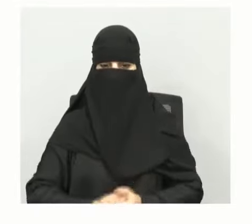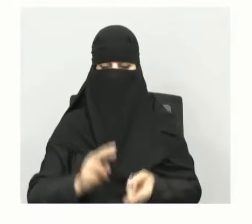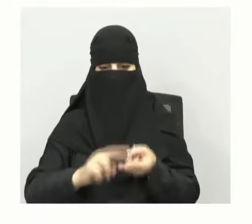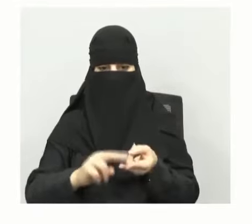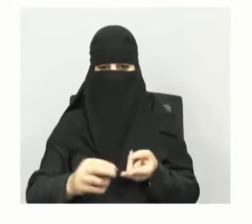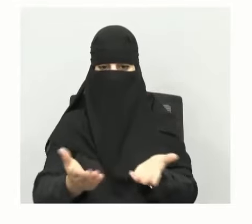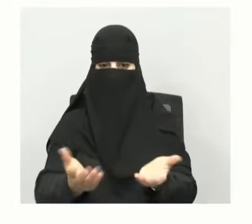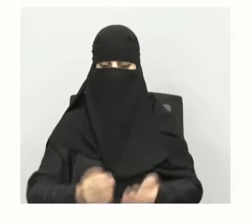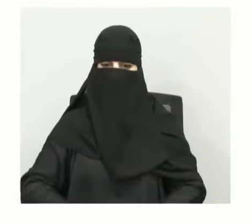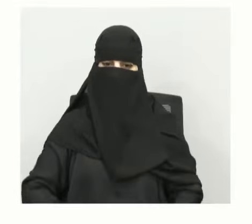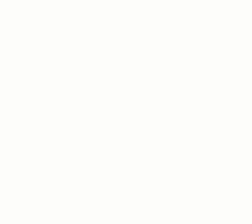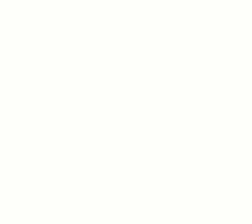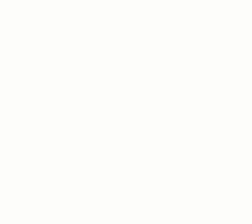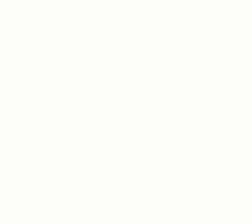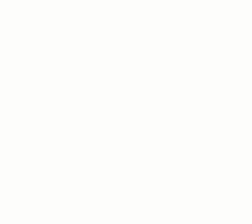حلوها